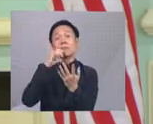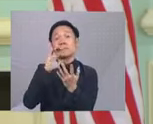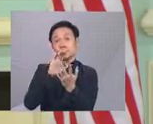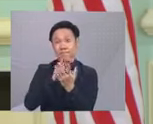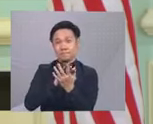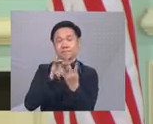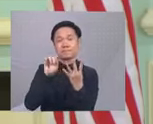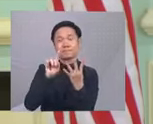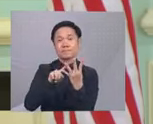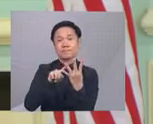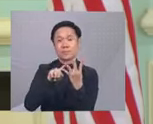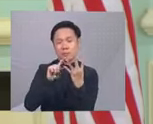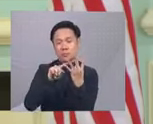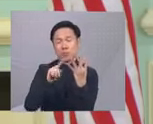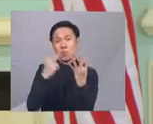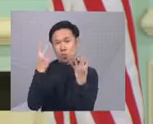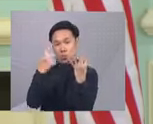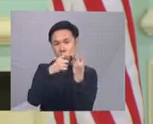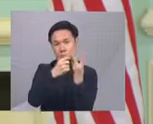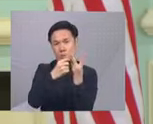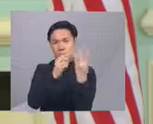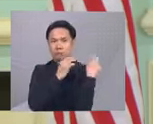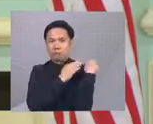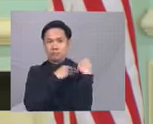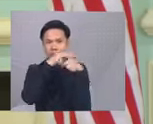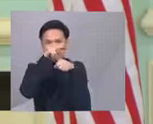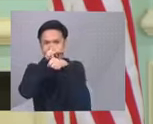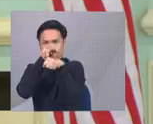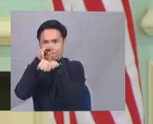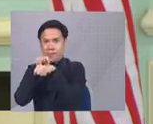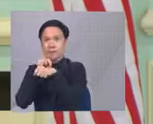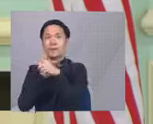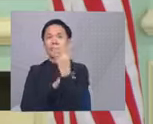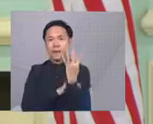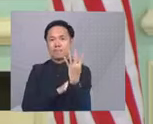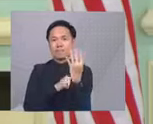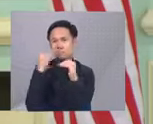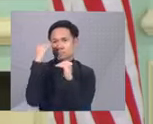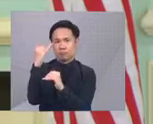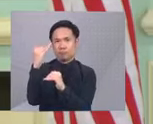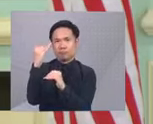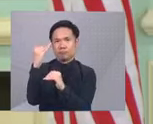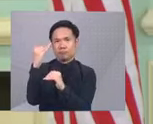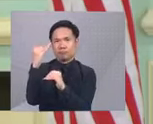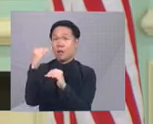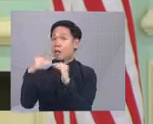perempuan dan 2 saksi. Itu saja. Dan memang kita benarkan. Ya?